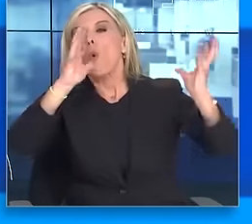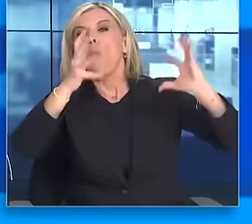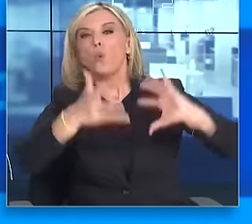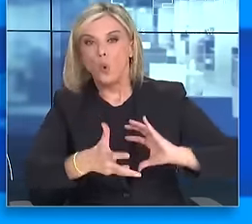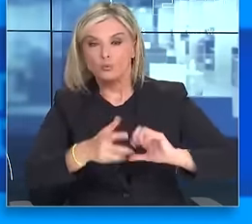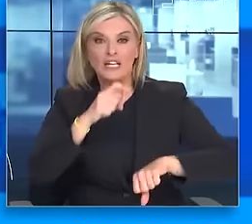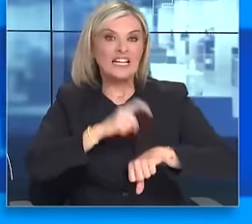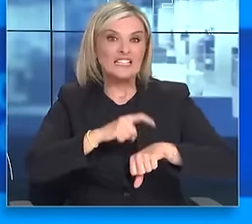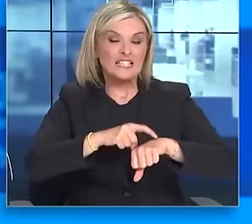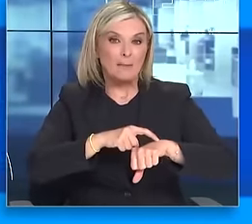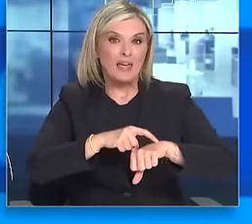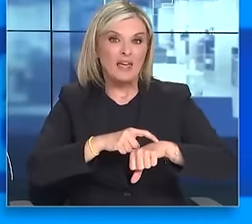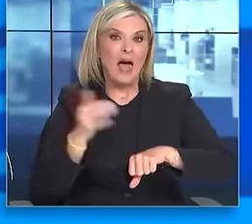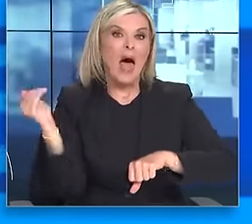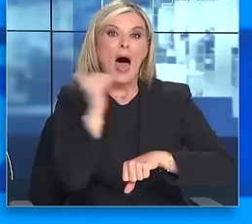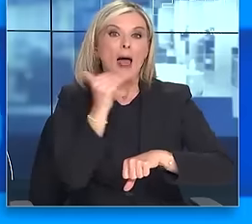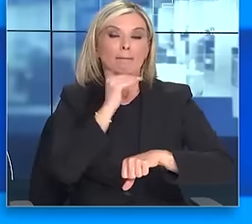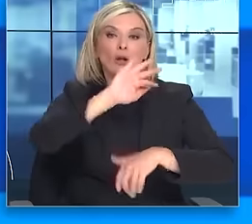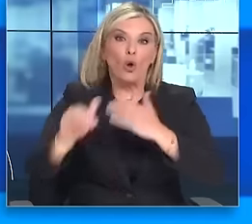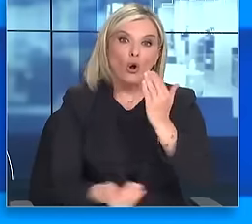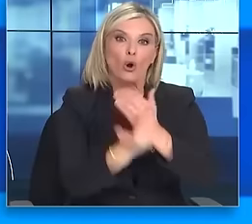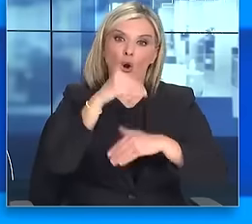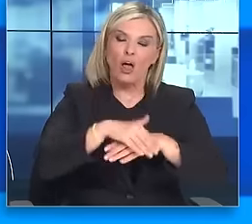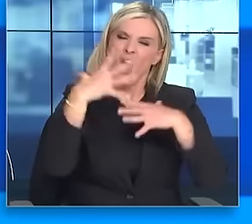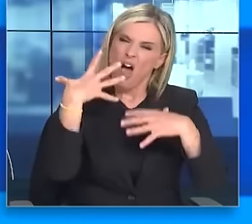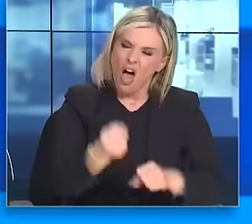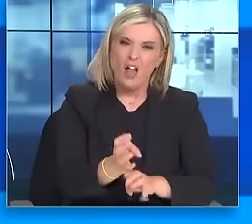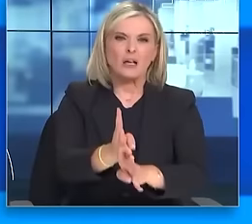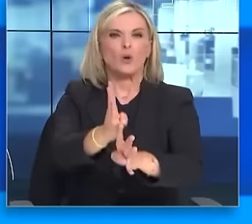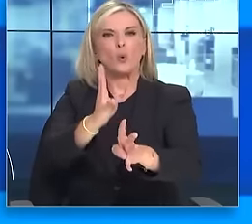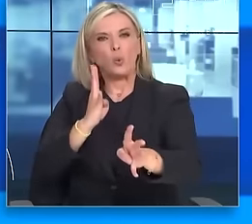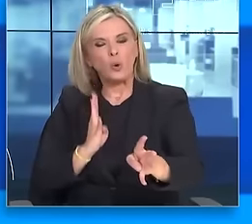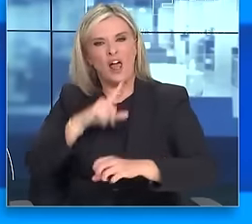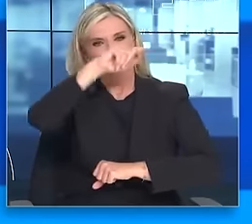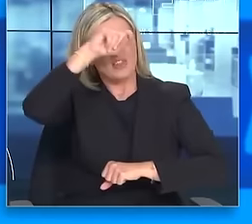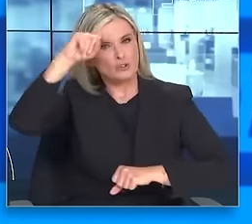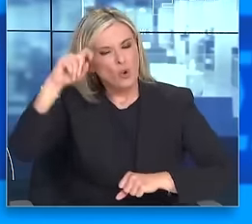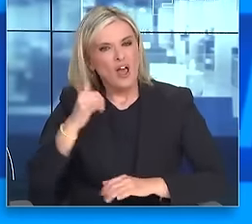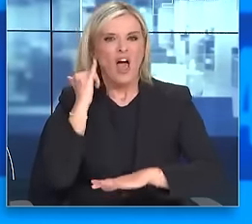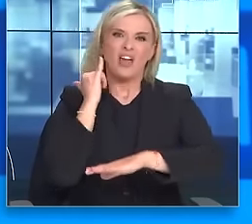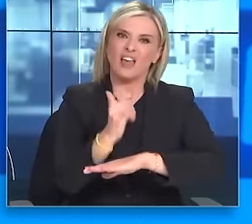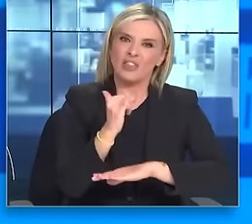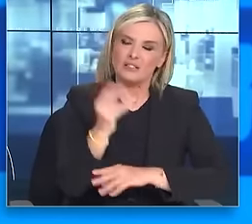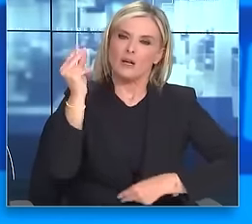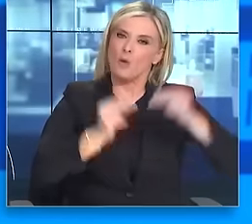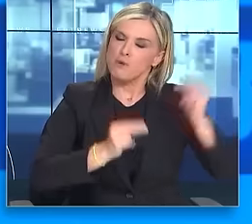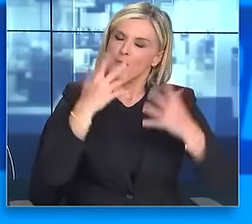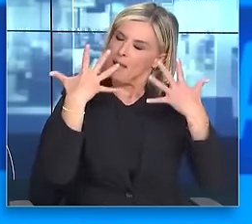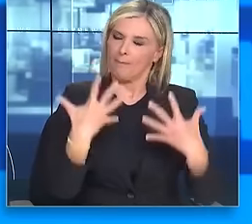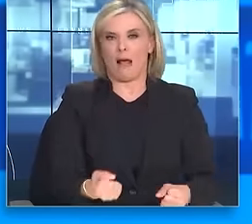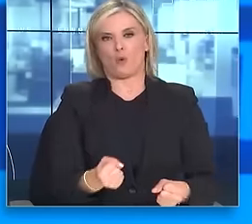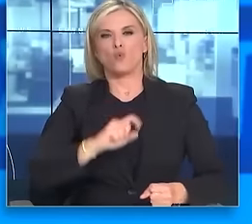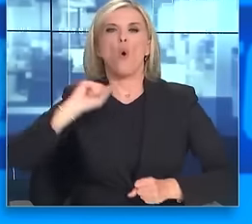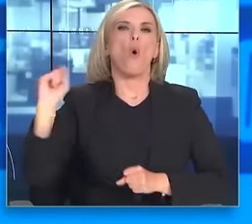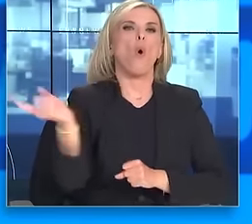κρίση εφημερίας να μην έχει αναμονές και δυσκολία διαχείρισης. Αλλά θέλω να πω και κάτι ακόμα το οποίο